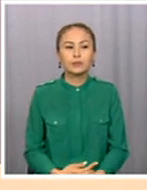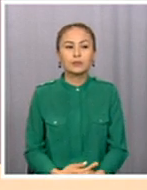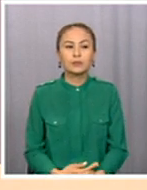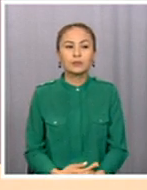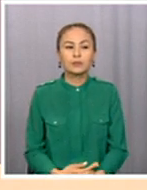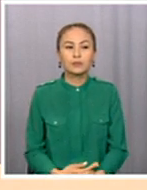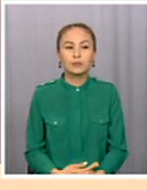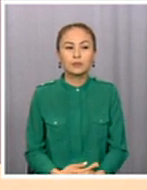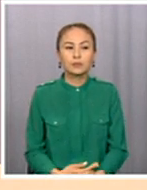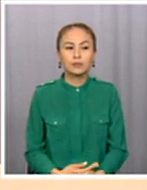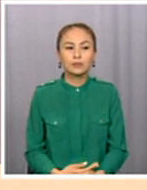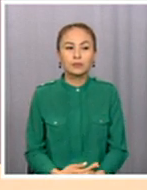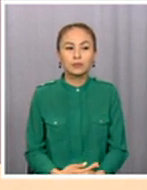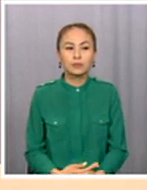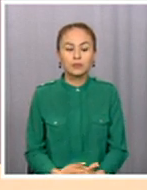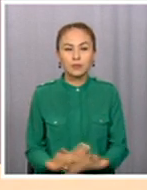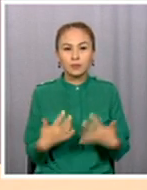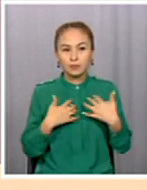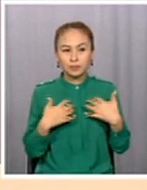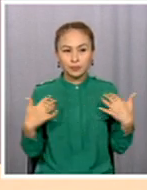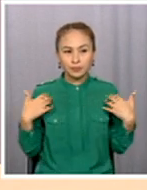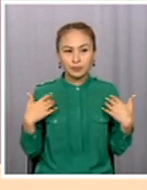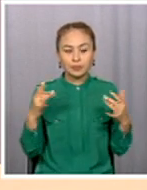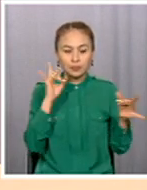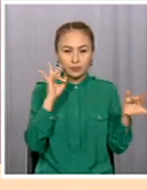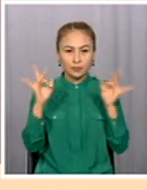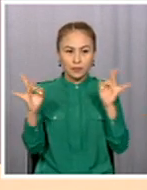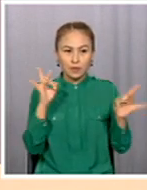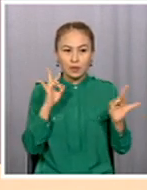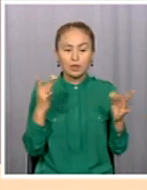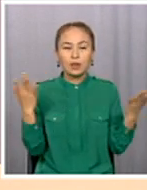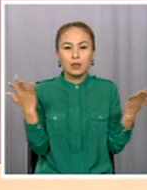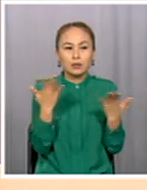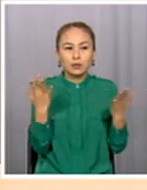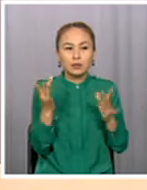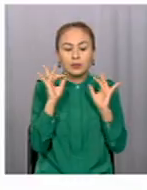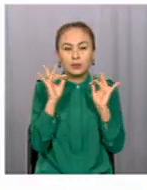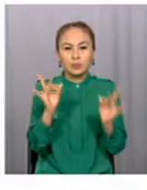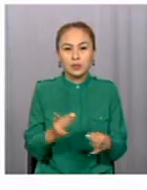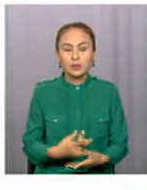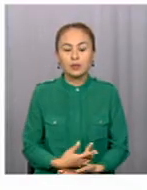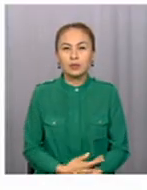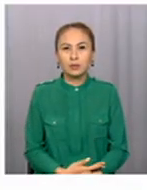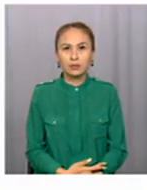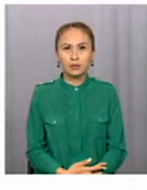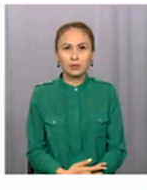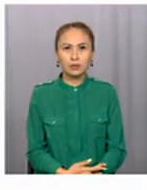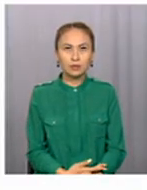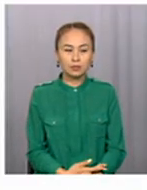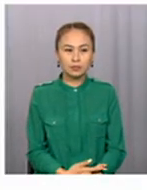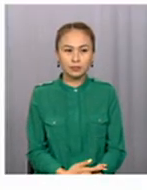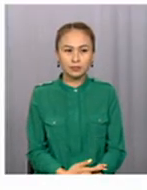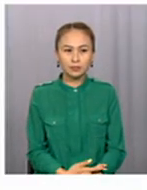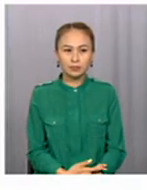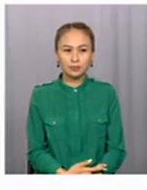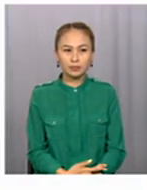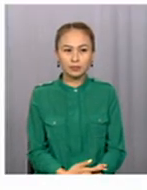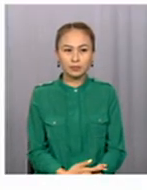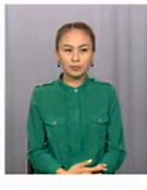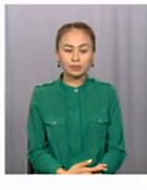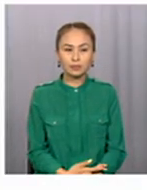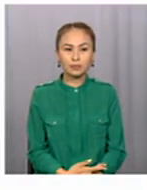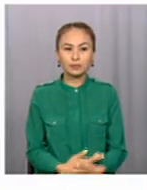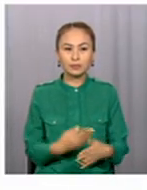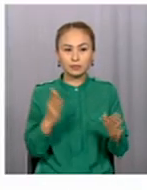Ал жануарлардың шығаратын дыбысы қандай дыбыс болады? Өте дұрыс балалар.